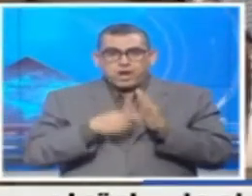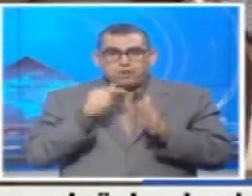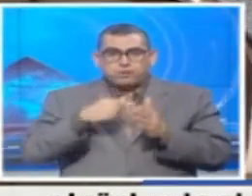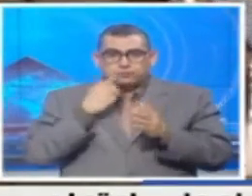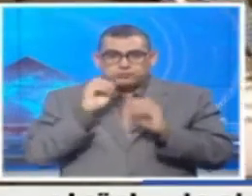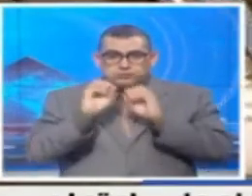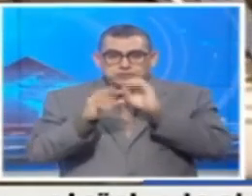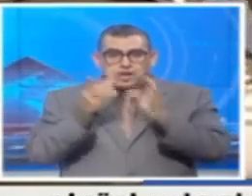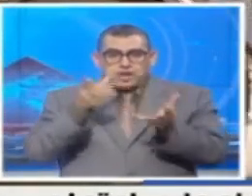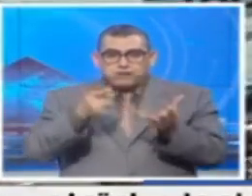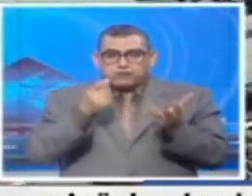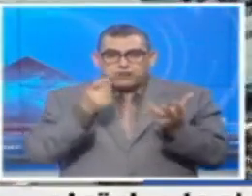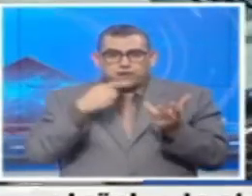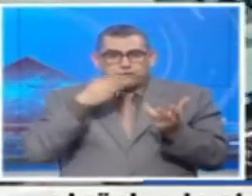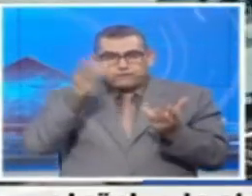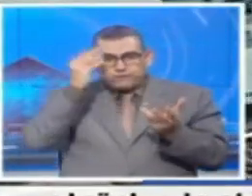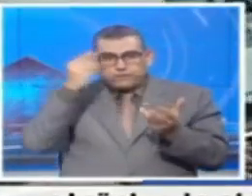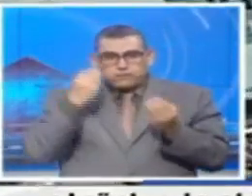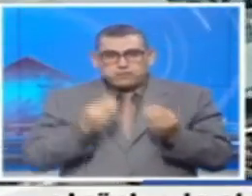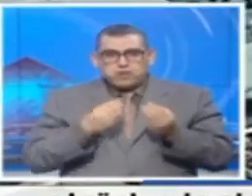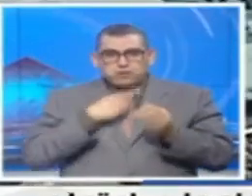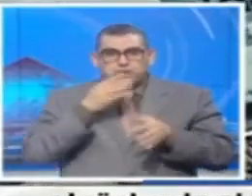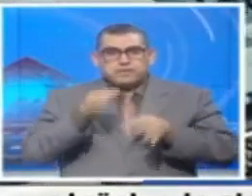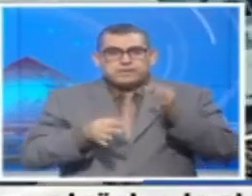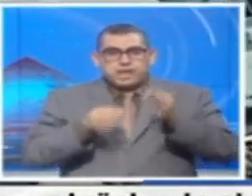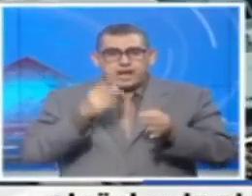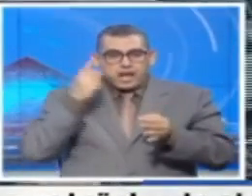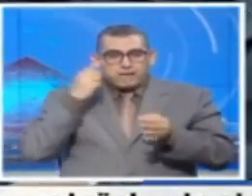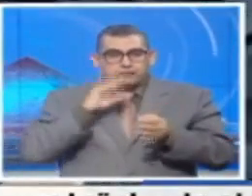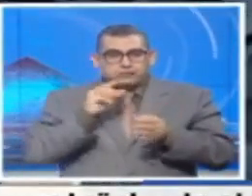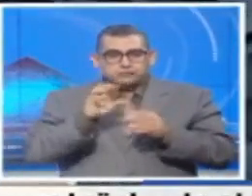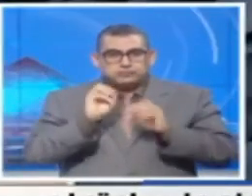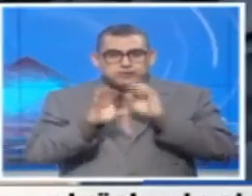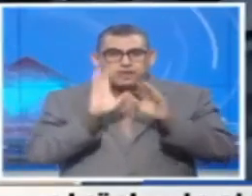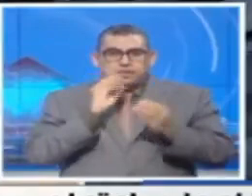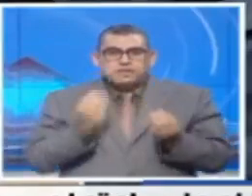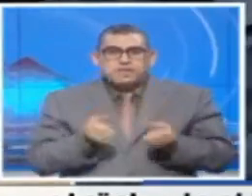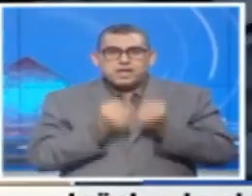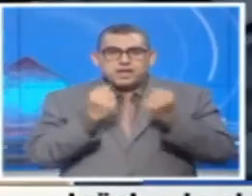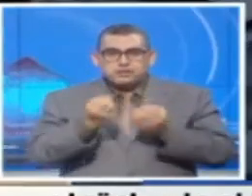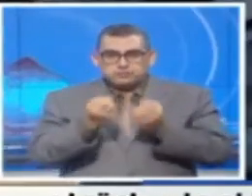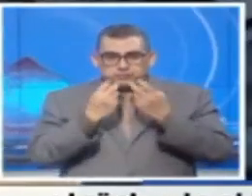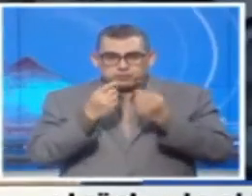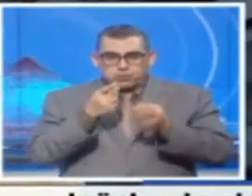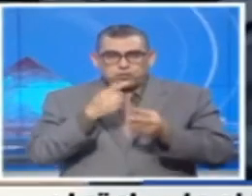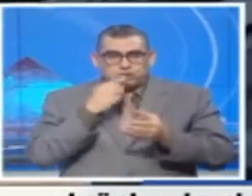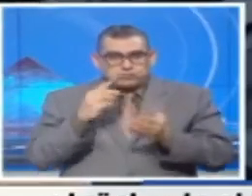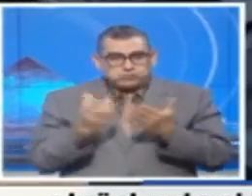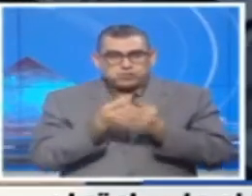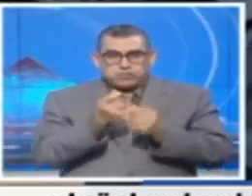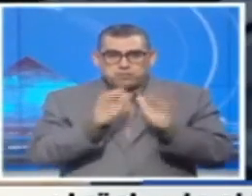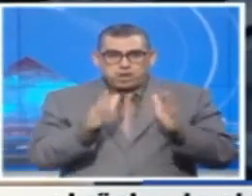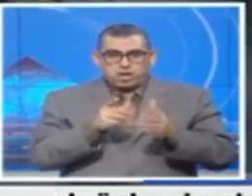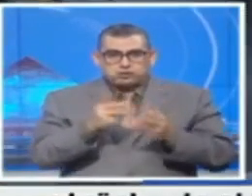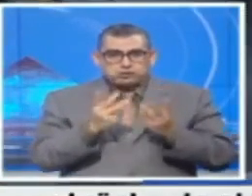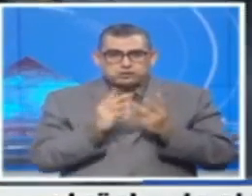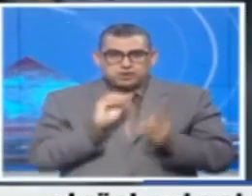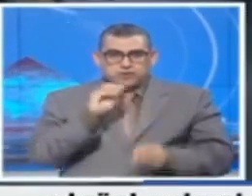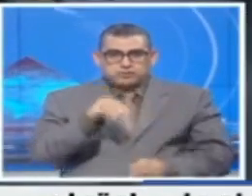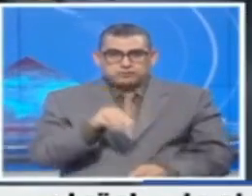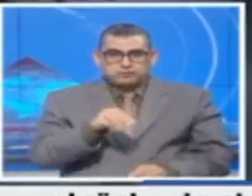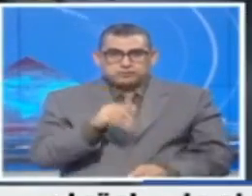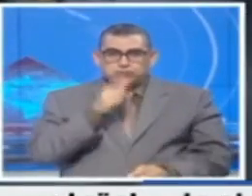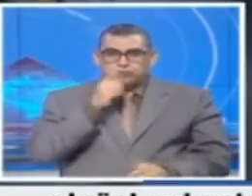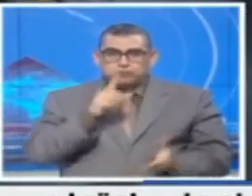المعرفة بمعايير اعتماد معامل التحاليل الطبية والتدريب عليها بل وإتاحتها مجاناً. كي نمكن